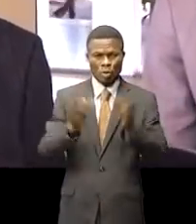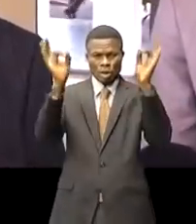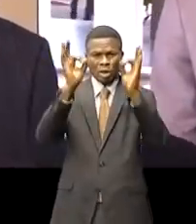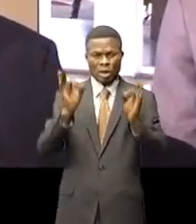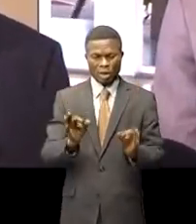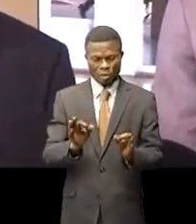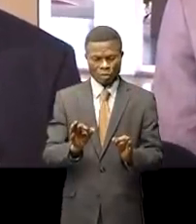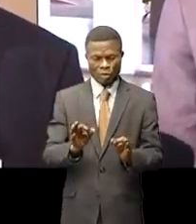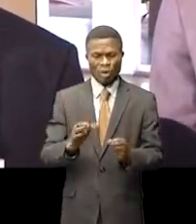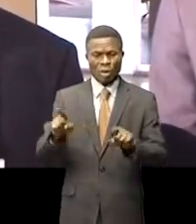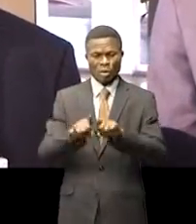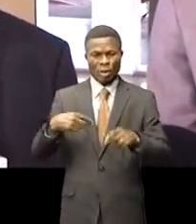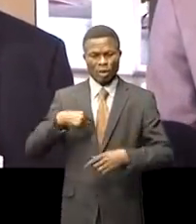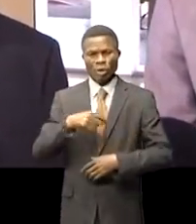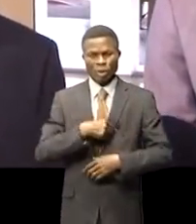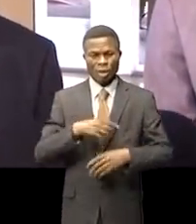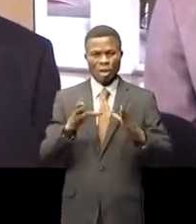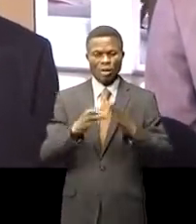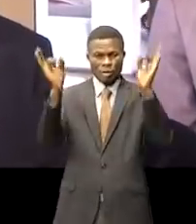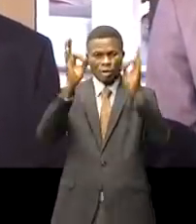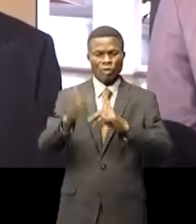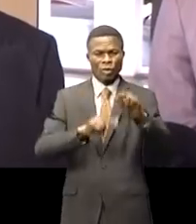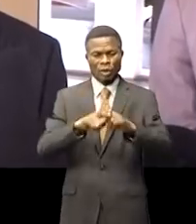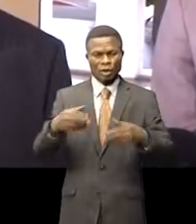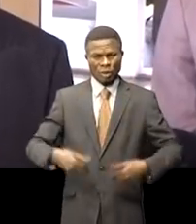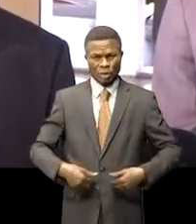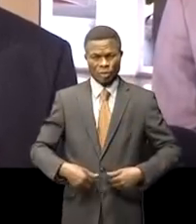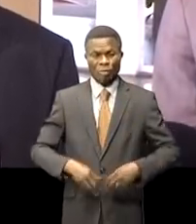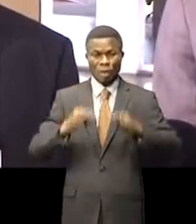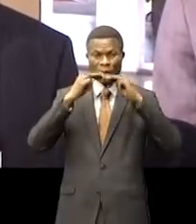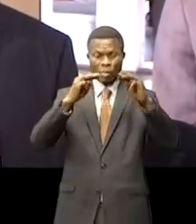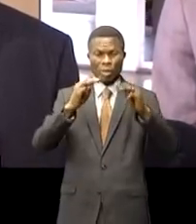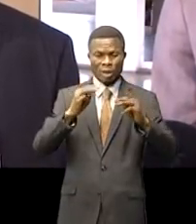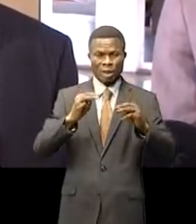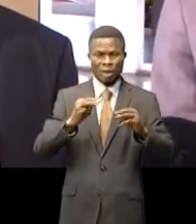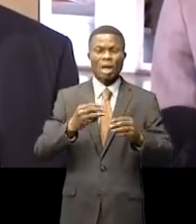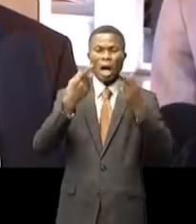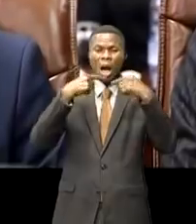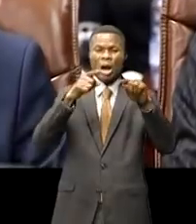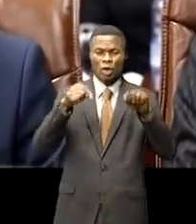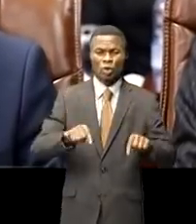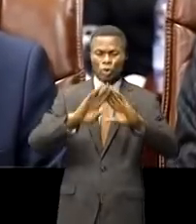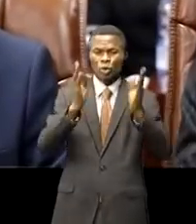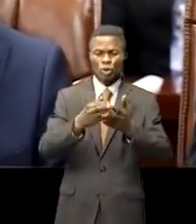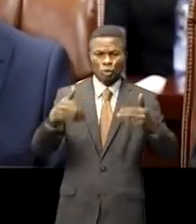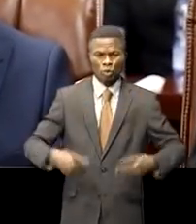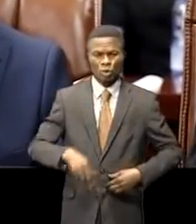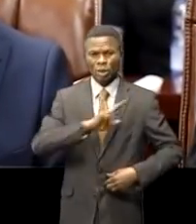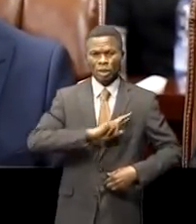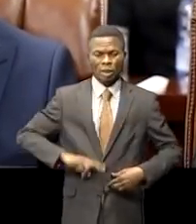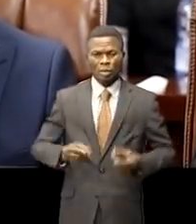sert avec les formes la semaine de la jeunesse les messages que je donne aujourd'hui à la jeunesse de la rdc